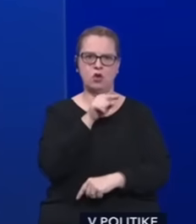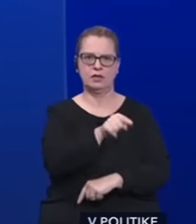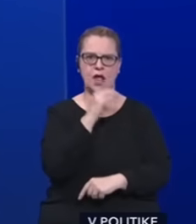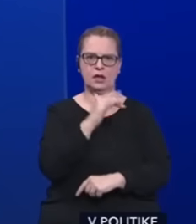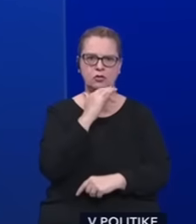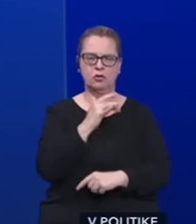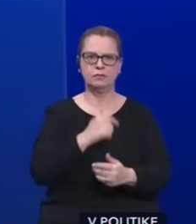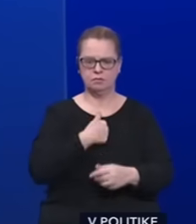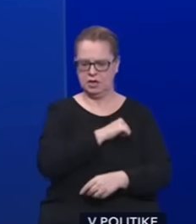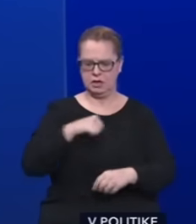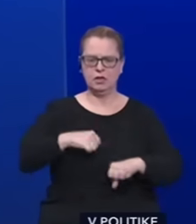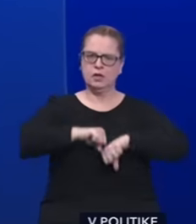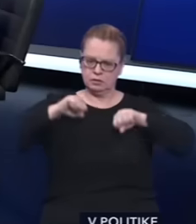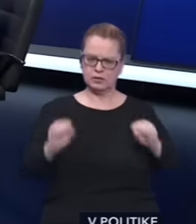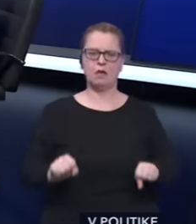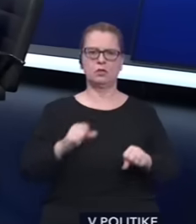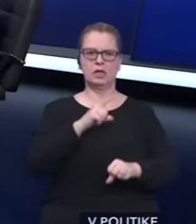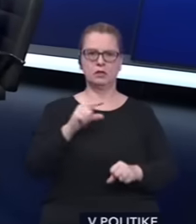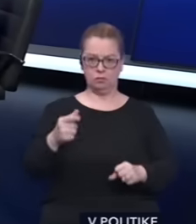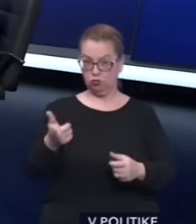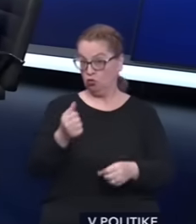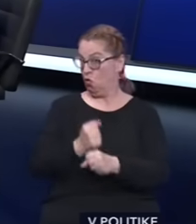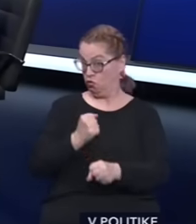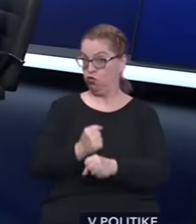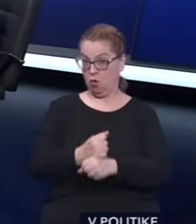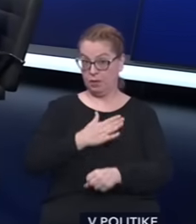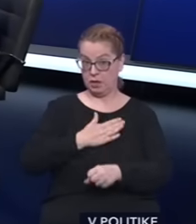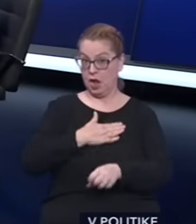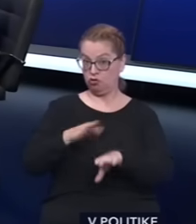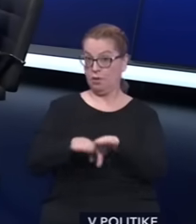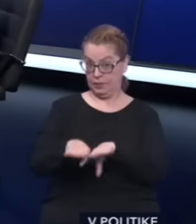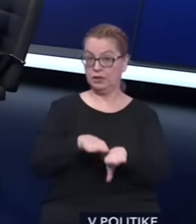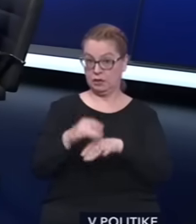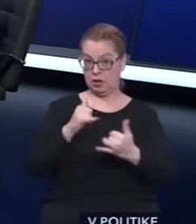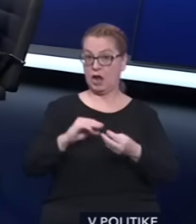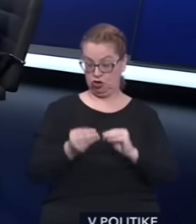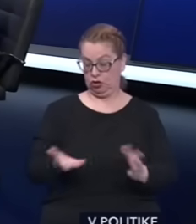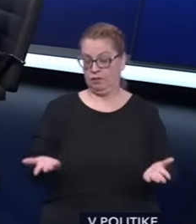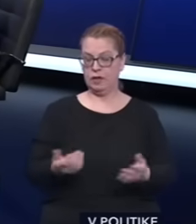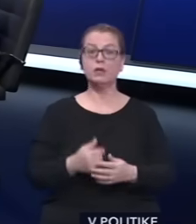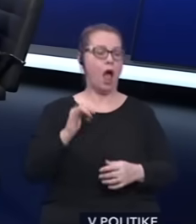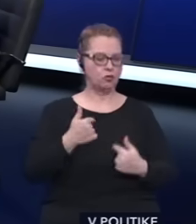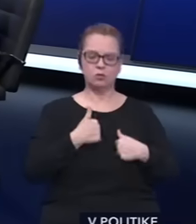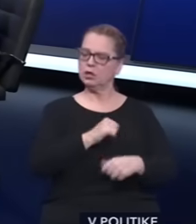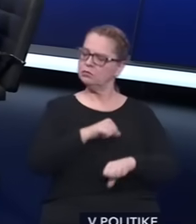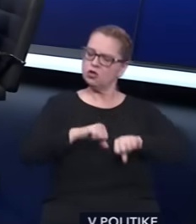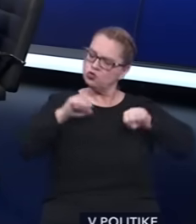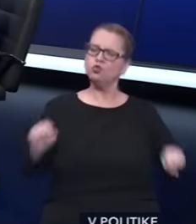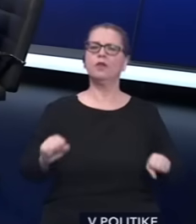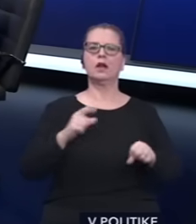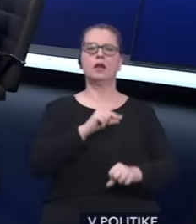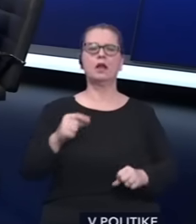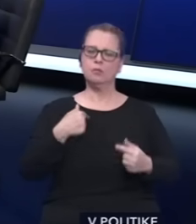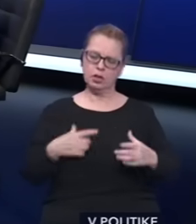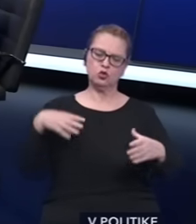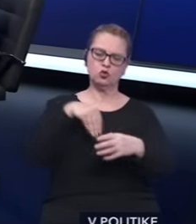my sme samostatná to republika. Urobil aj rezort diplomácie, my sme suverejná republika, ktorá je súčasťou Európskej únie, ktorá je súčasťou